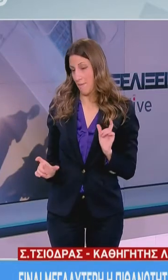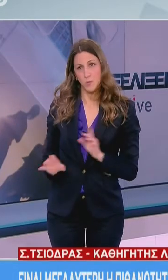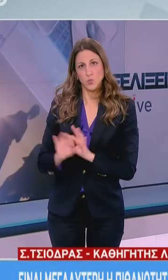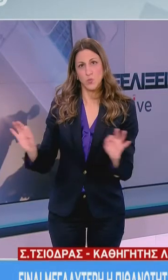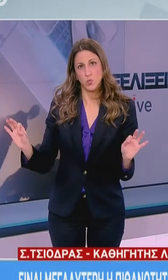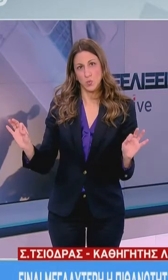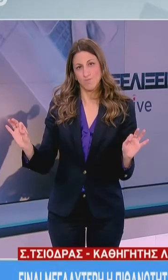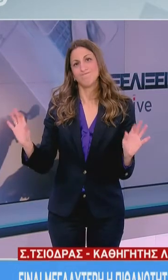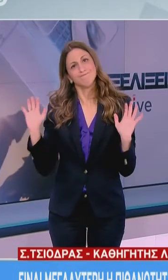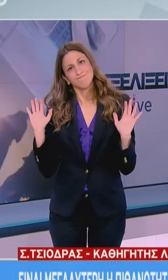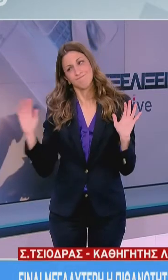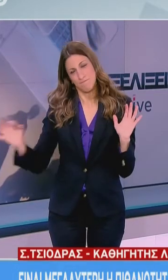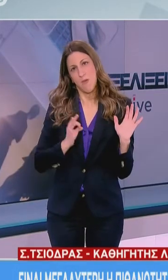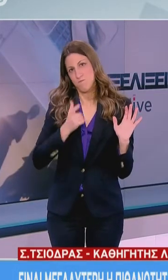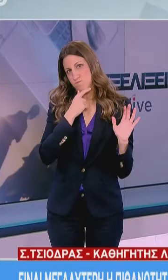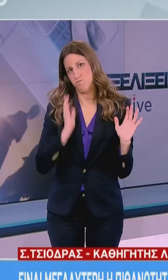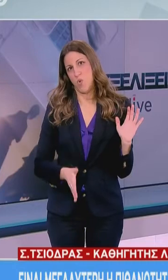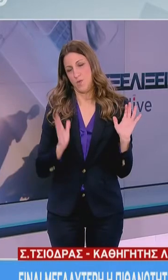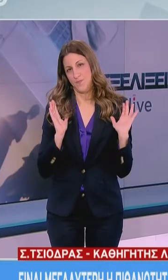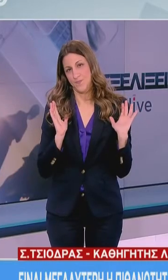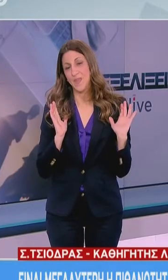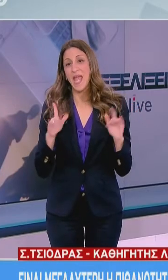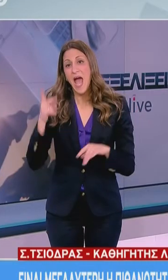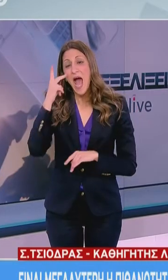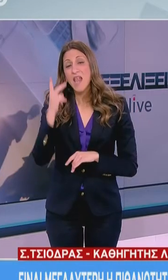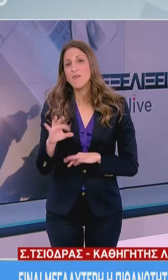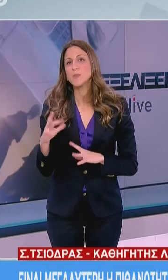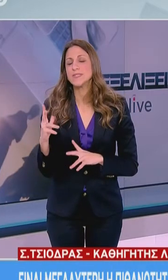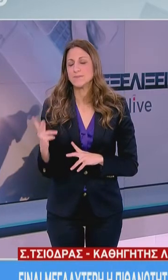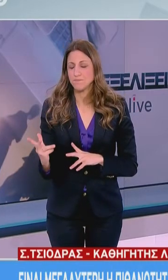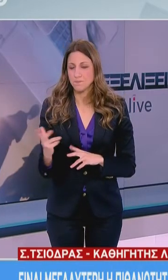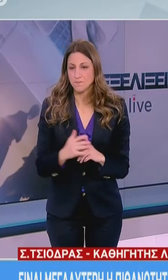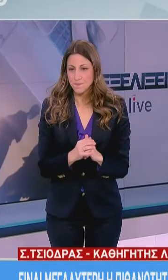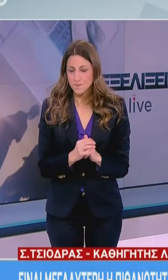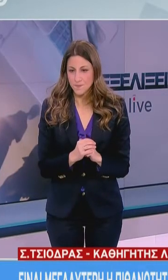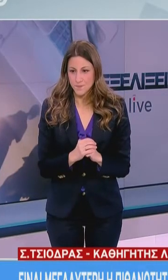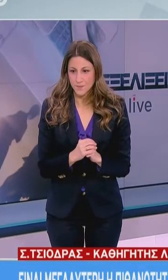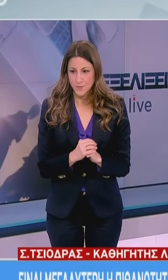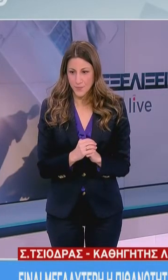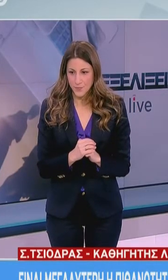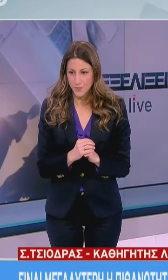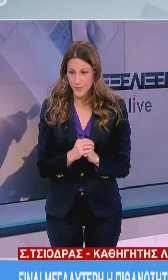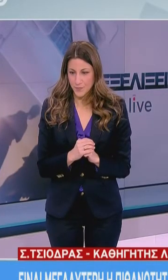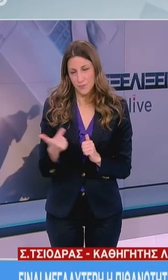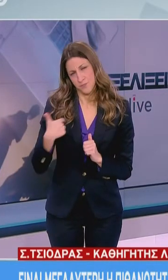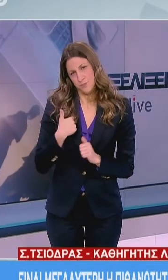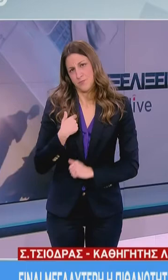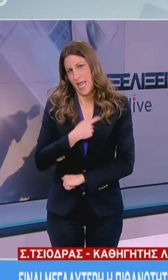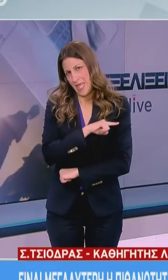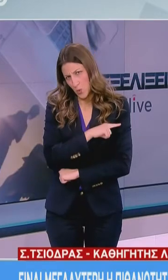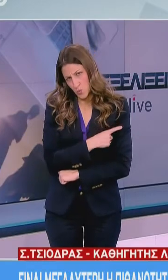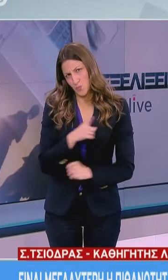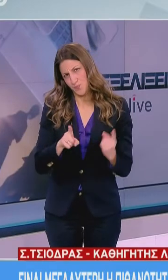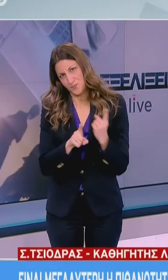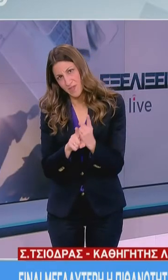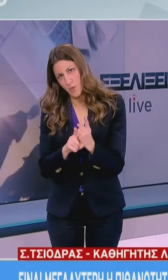έχουμε ανοσία. Αυτό που καμιά φορά βλέπεις στην κοινότητα, σαν λοιμοξιολόγος και σαν